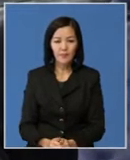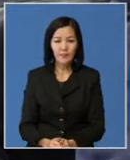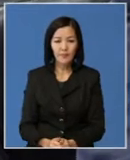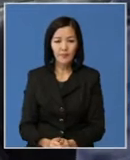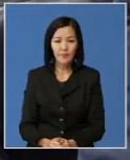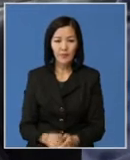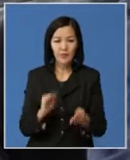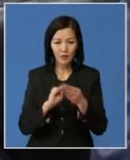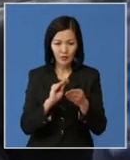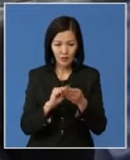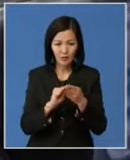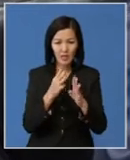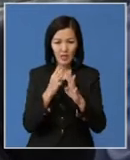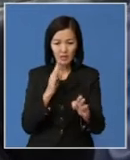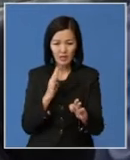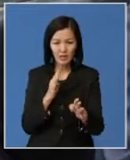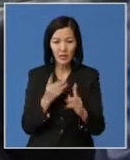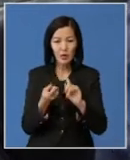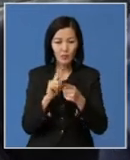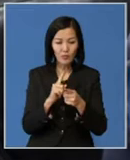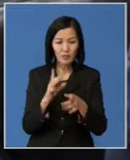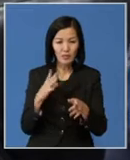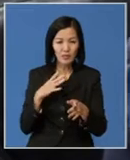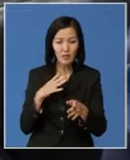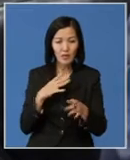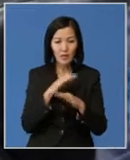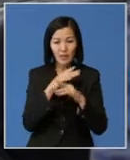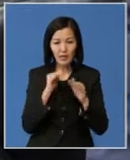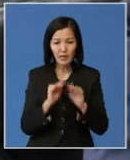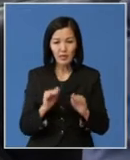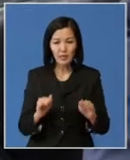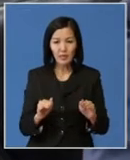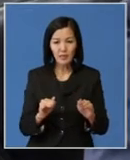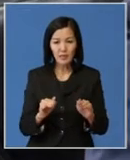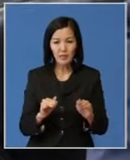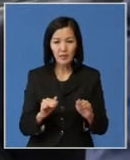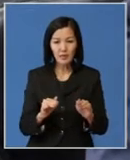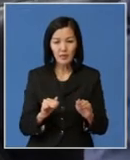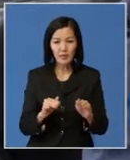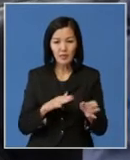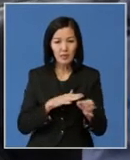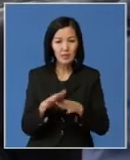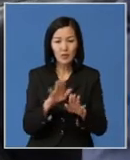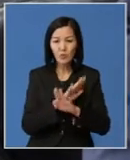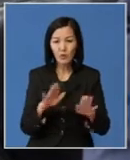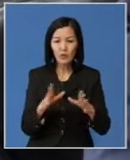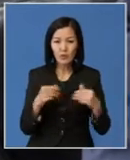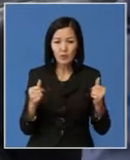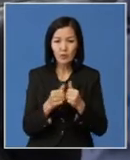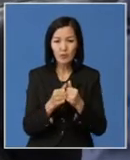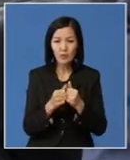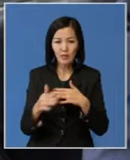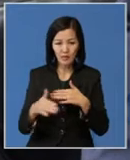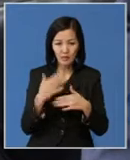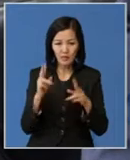тұрғаныңыз, оны сіз өзіңіз білесіз. Сіздікі өзгерді, многодетнінің орнына ол жерге қателесіп, неполный семья деп жазып қойған. Ол бойынша ВГРУ-да алдық, ол